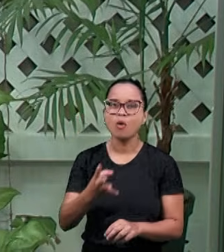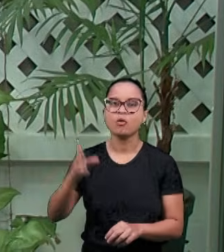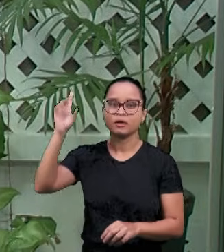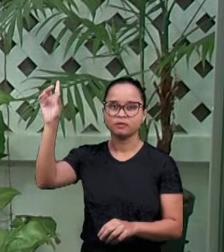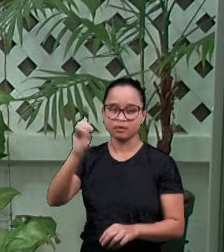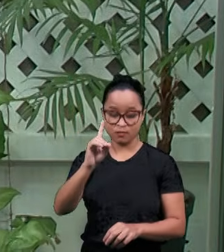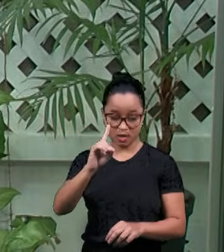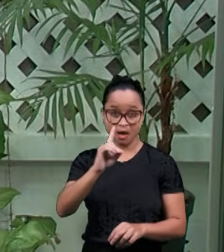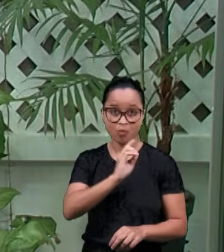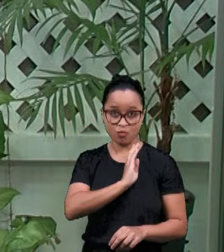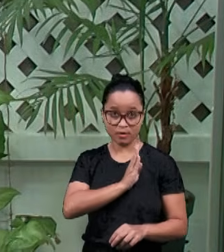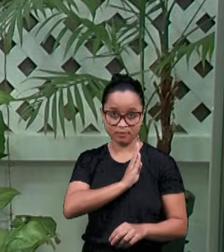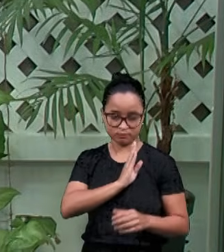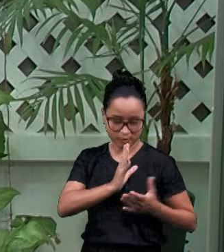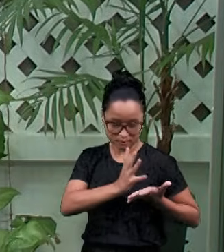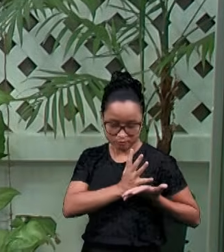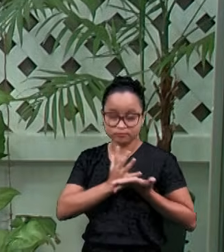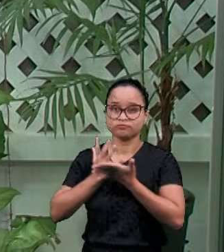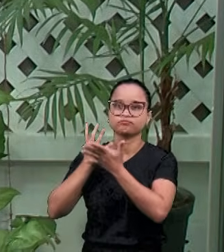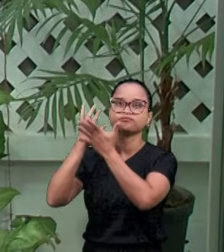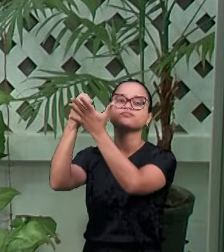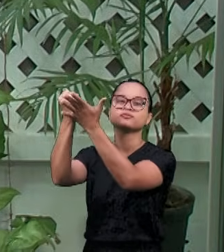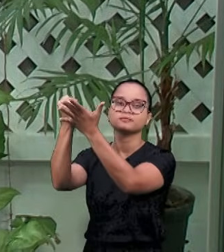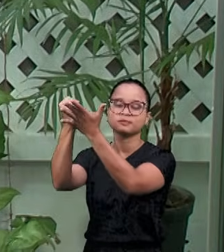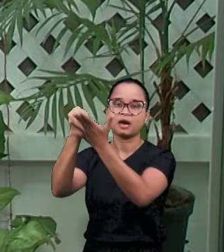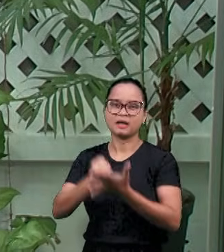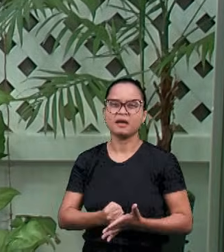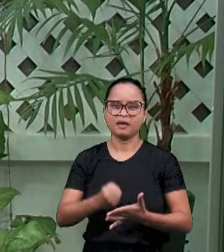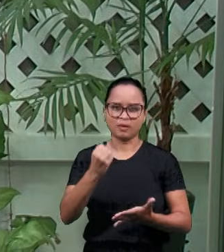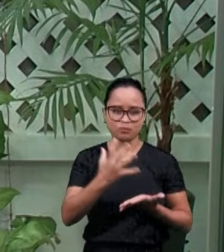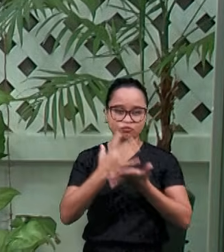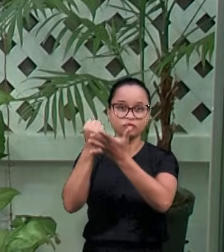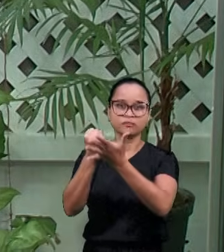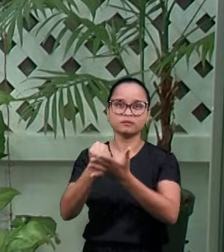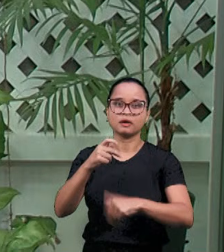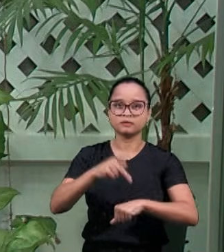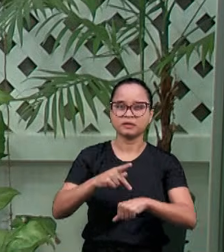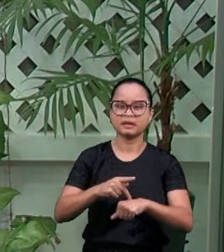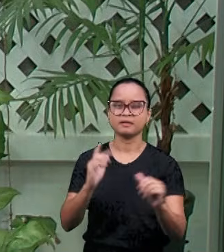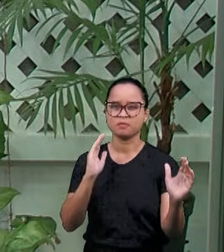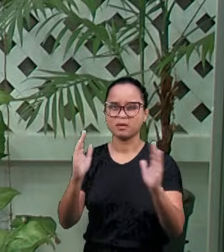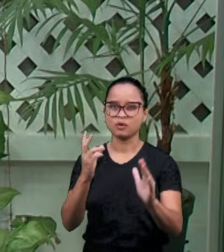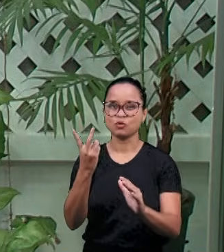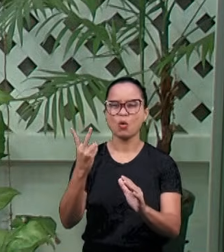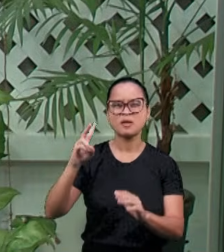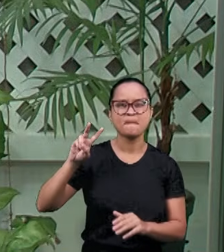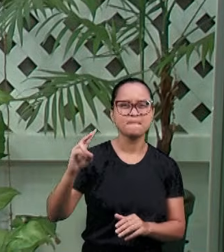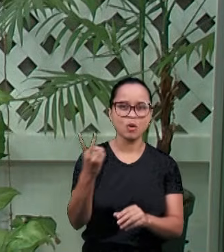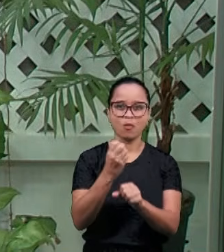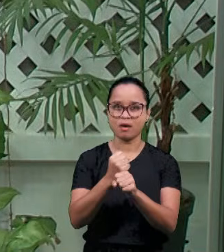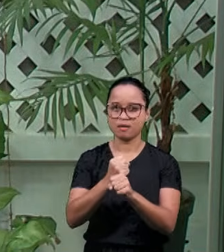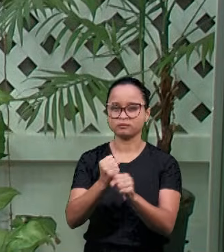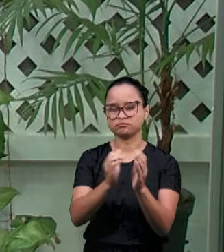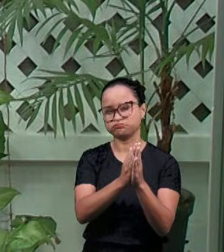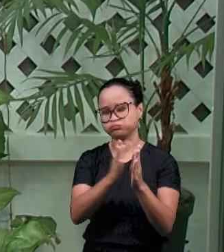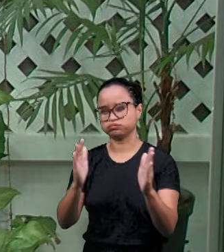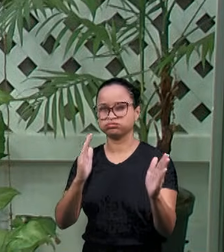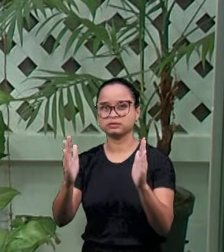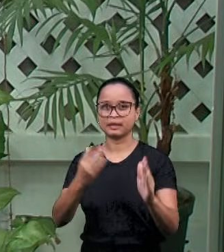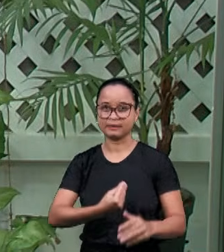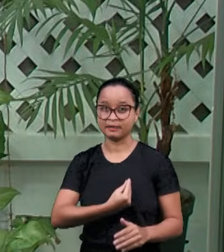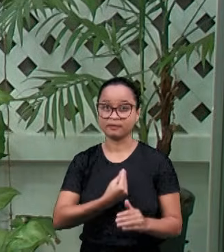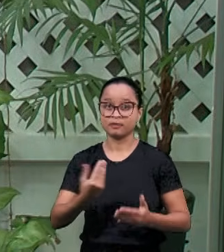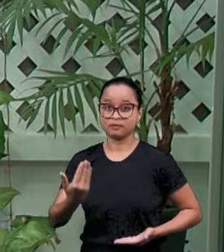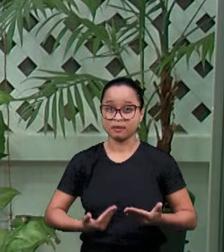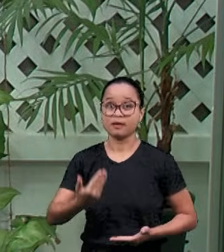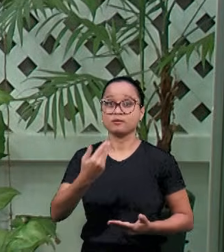prendre la perle de grand prix qui a été engendrée pendant ces 2000 ans dans la vie de l'Église et dans votre vie, dans